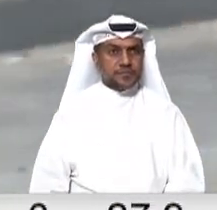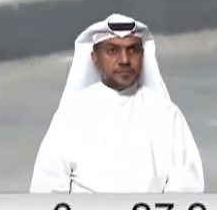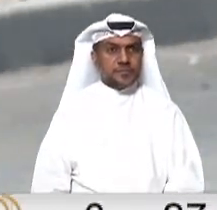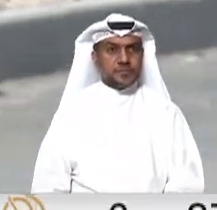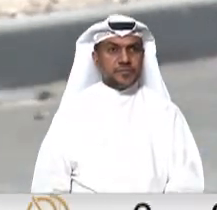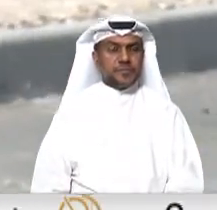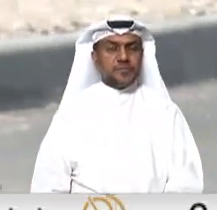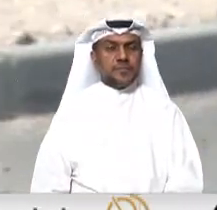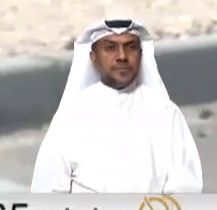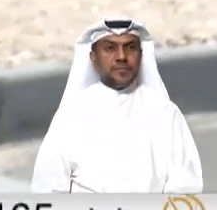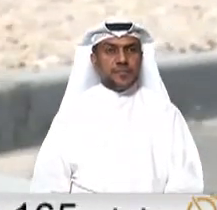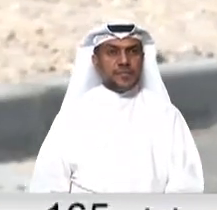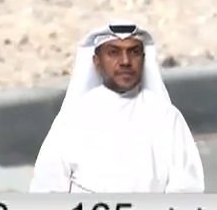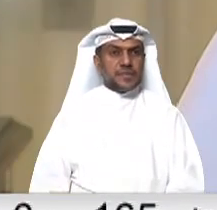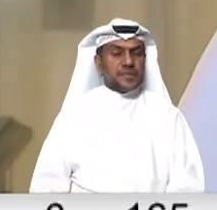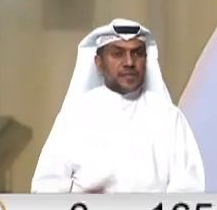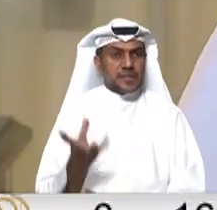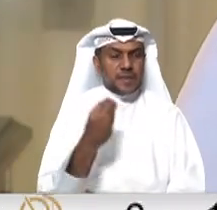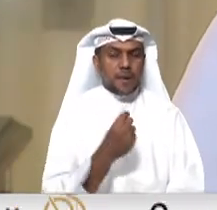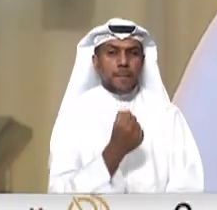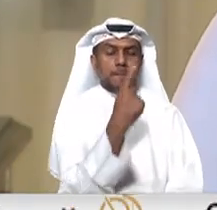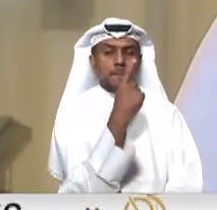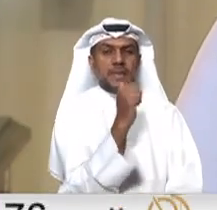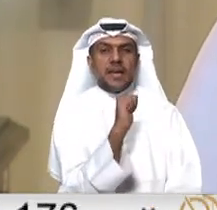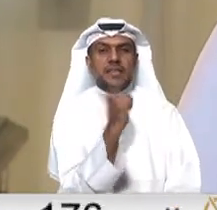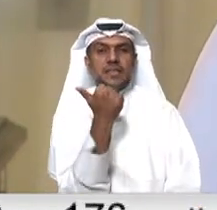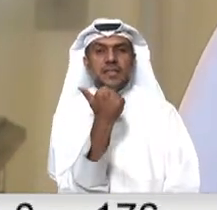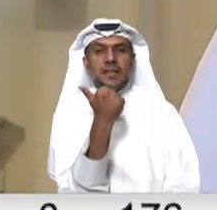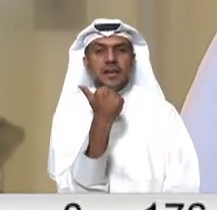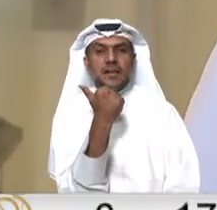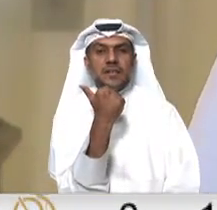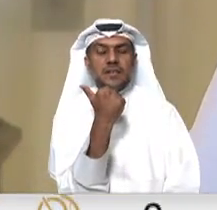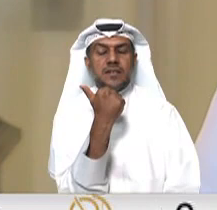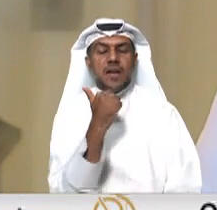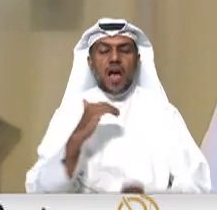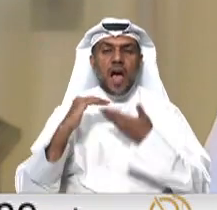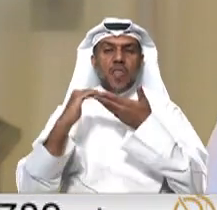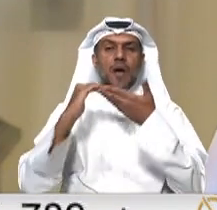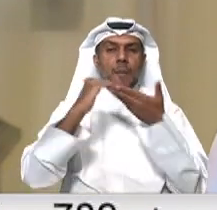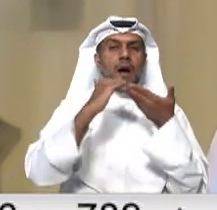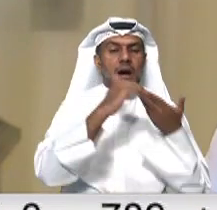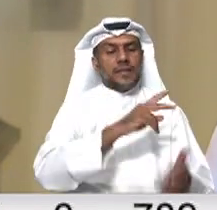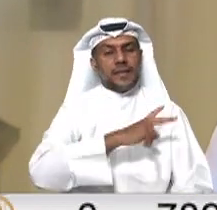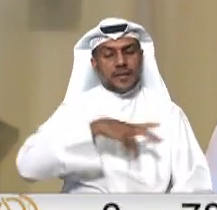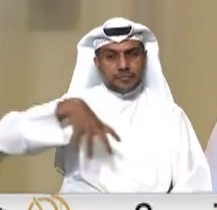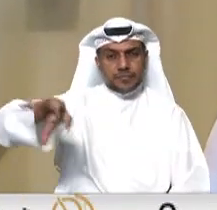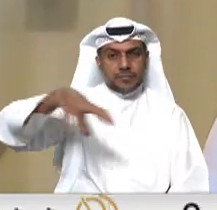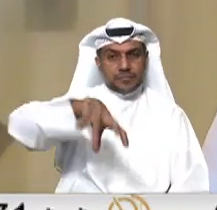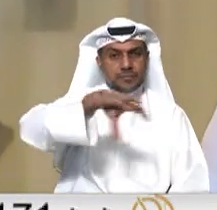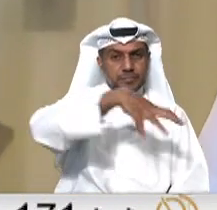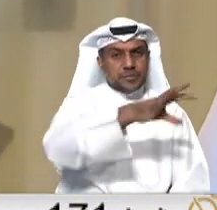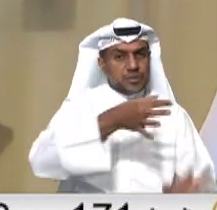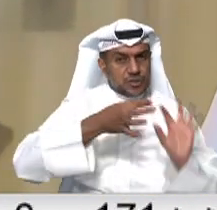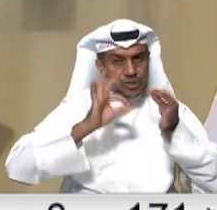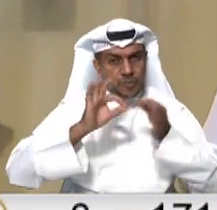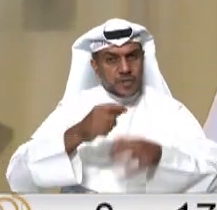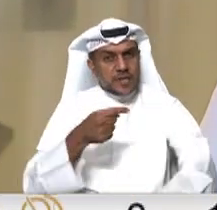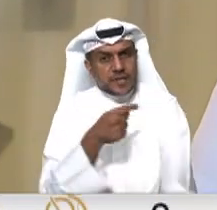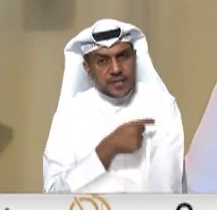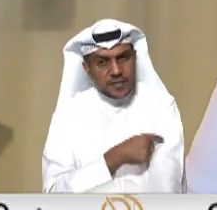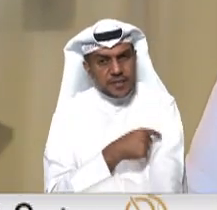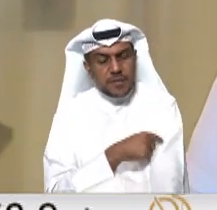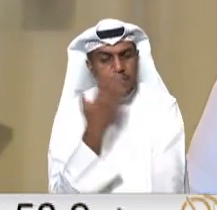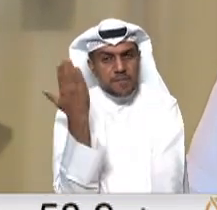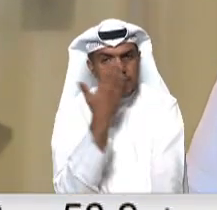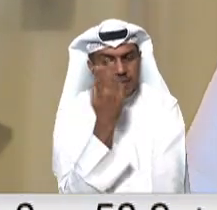انهينا 113 مبنى خدمي في الضواحي من 6 إلى 11. ال 113 هذه تحتوي